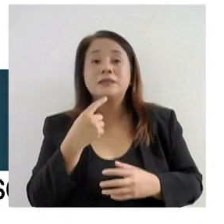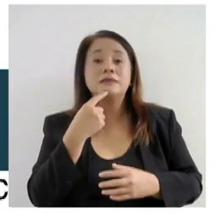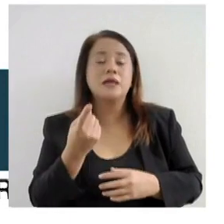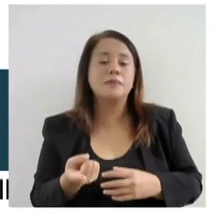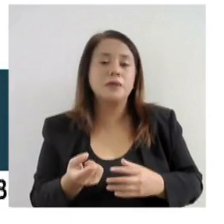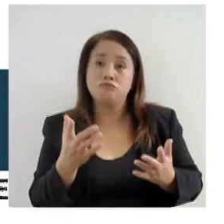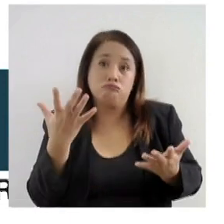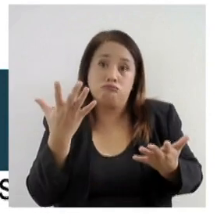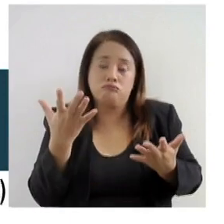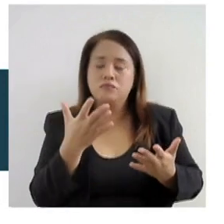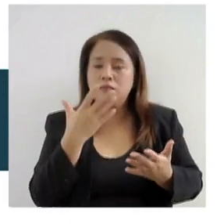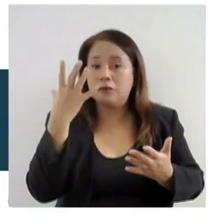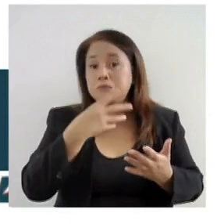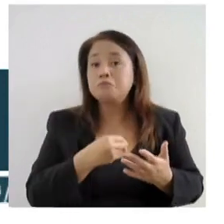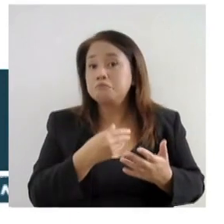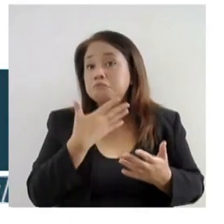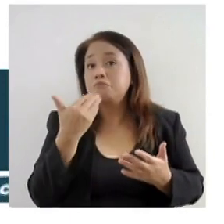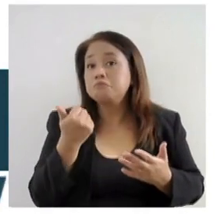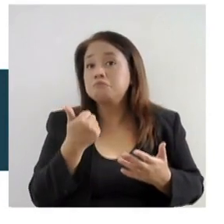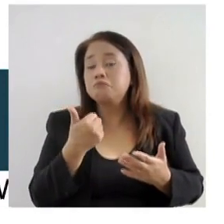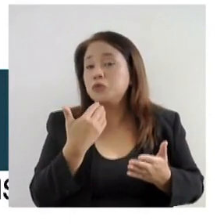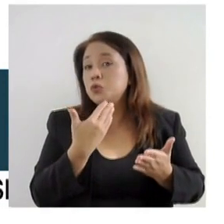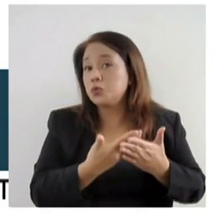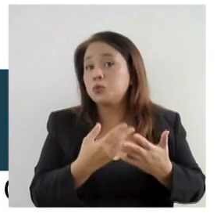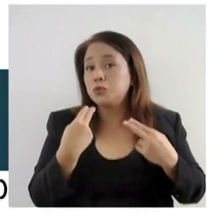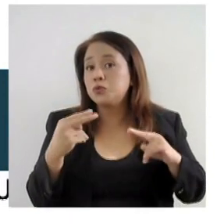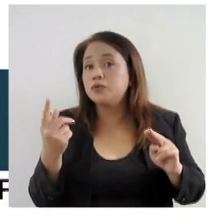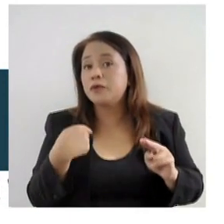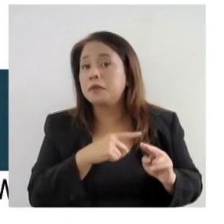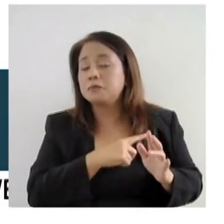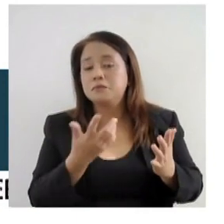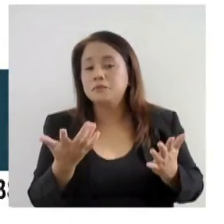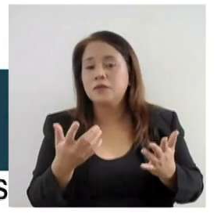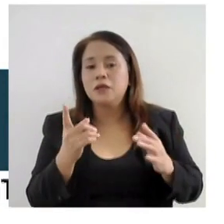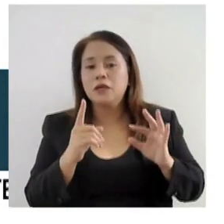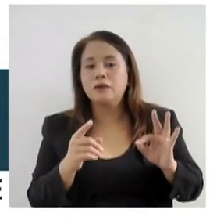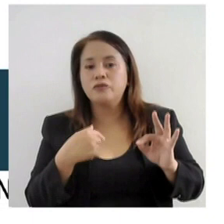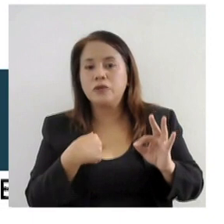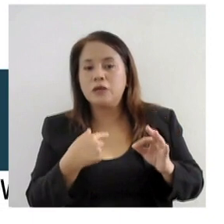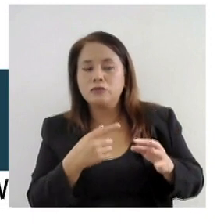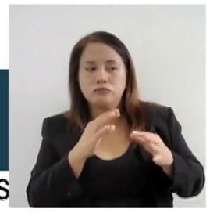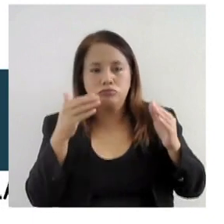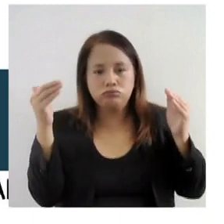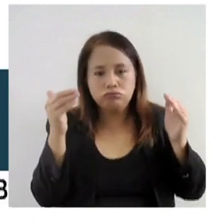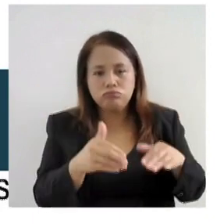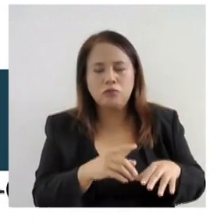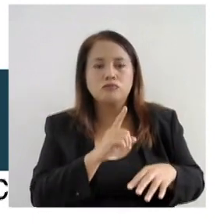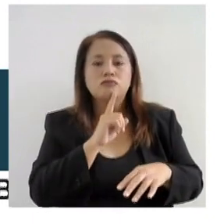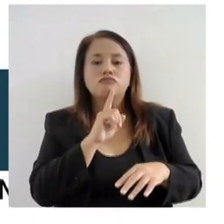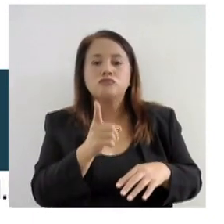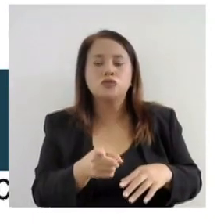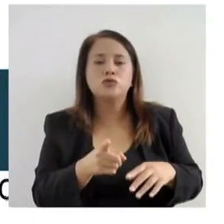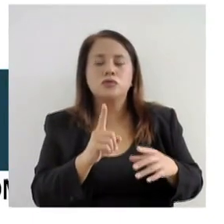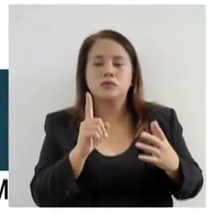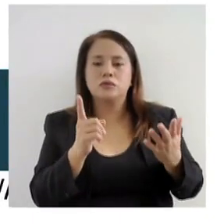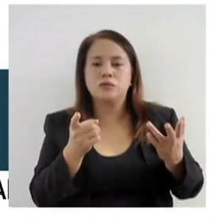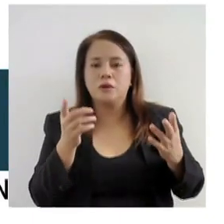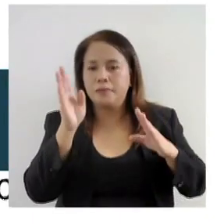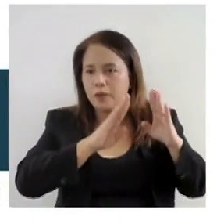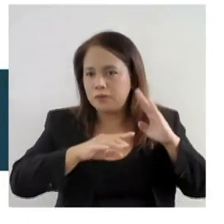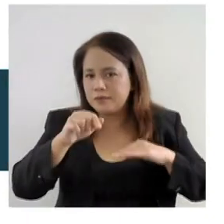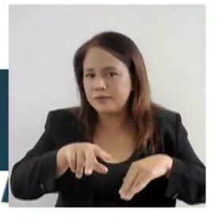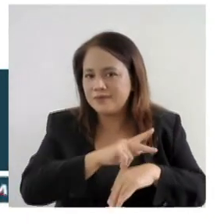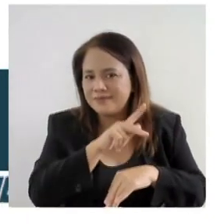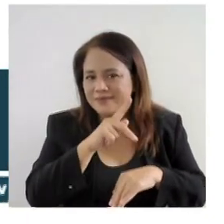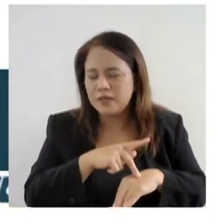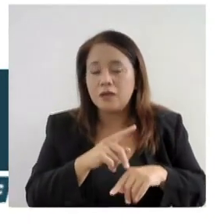maganda, good news for us na mag-aasikaso ka na ng tunay na reality dito sa ating bansa.